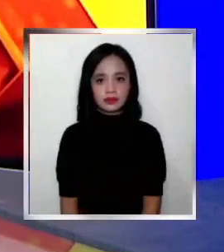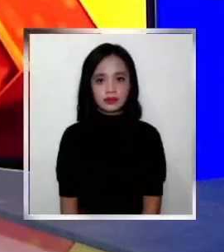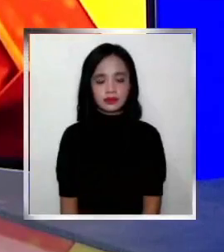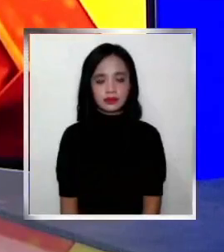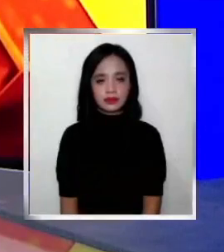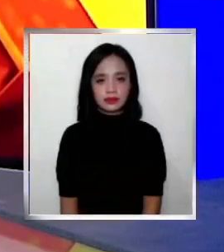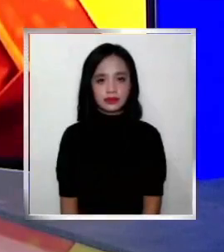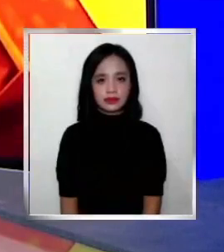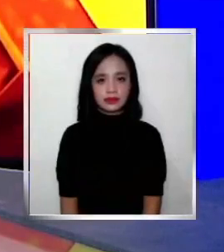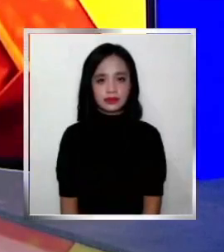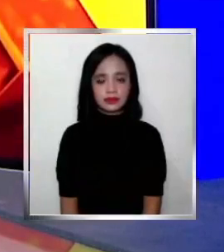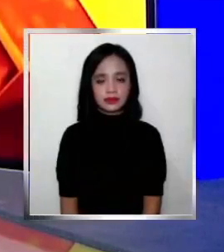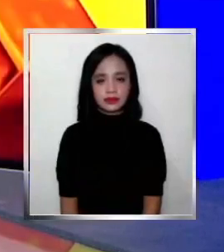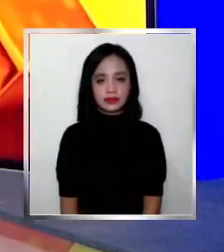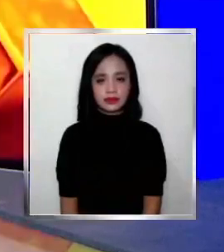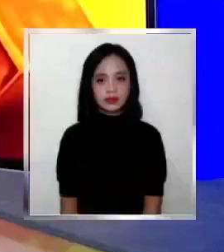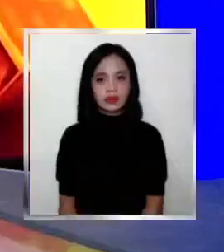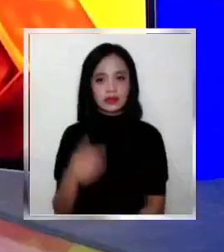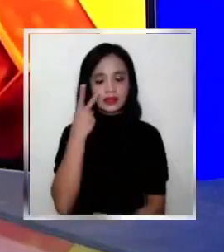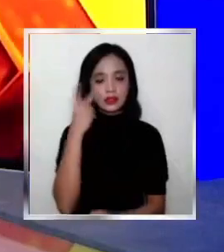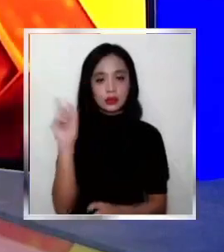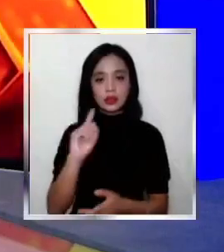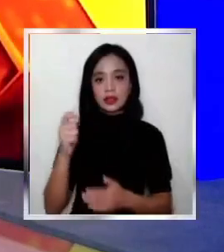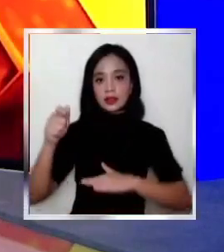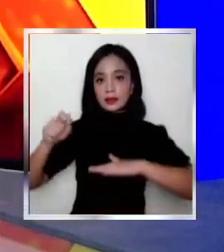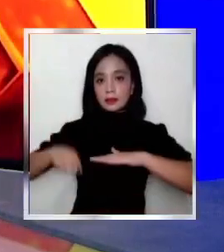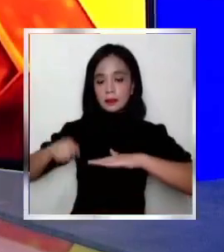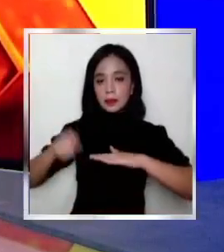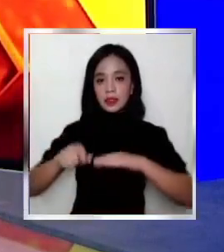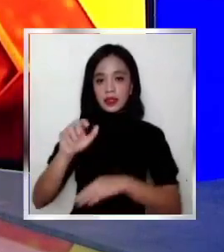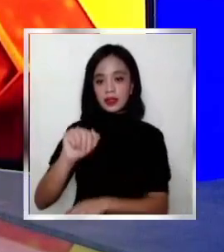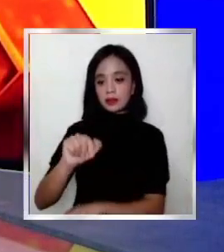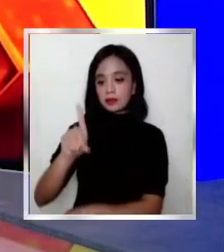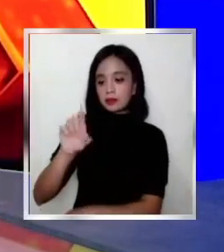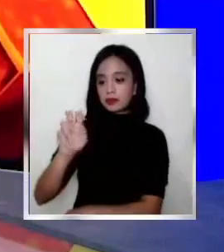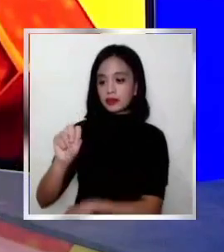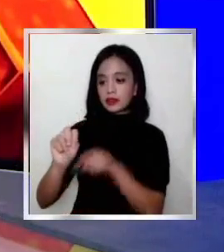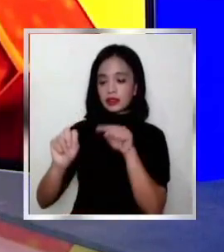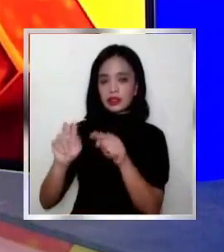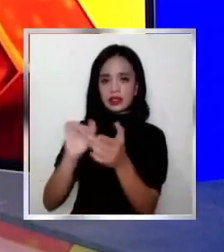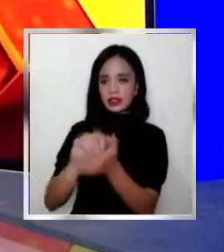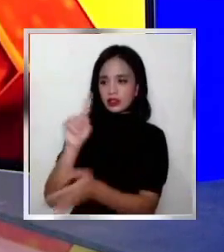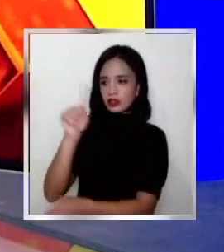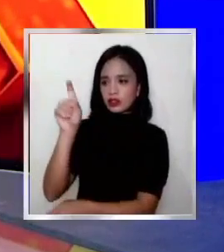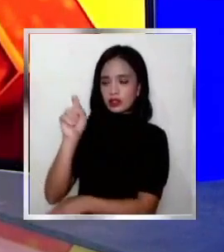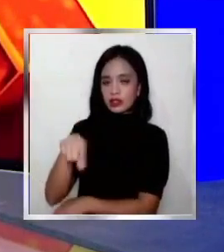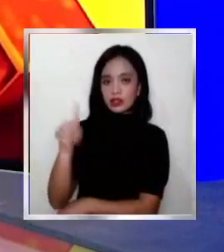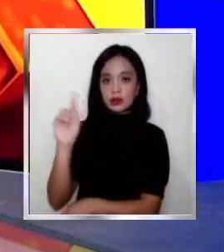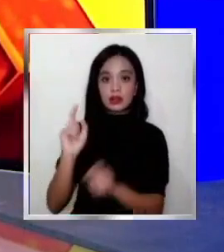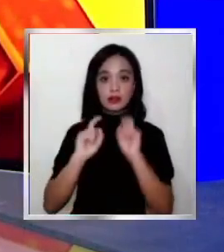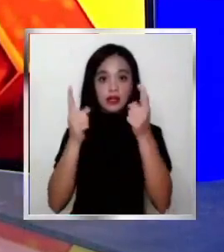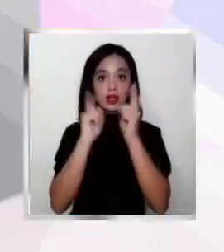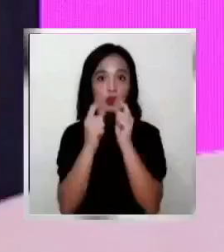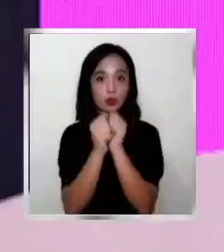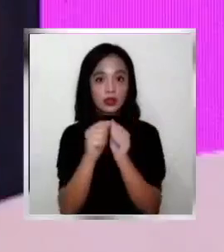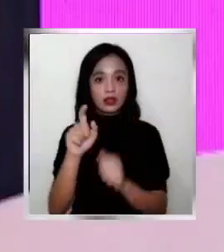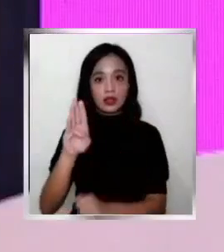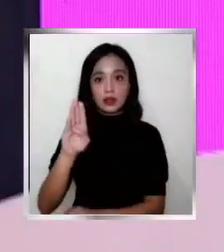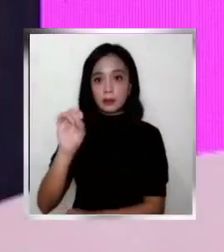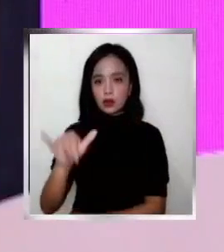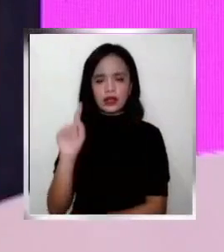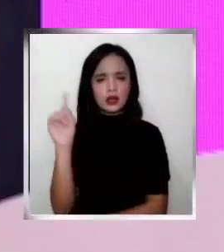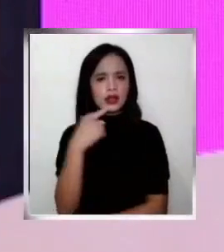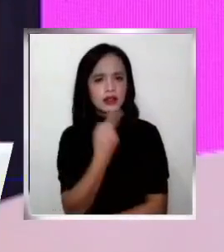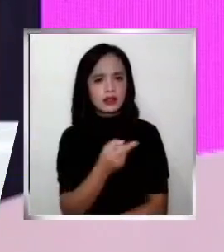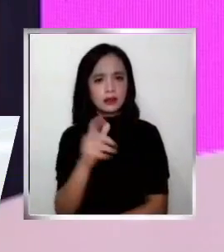Ang love life ni Battle of the Judges host Alden Richards ang isa sa mga tinanong sa kanya sa Fast Talk with Boy Abunda. Sabi ni Alden, gusto